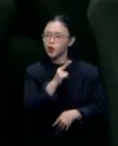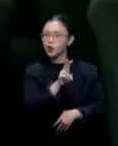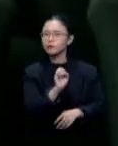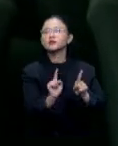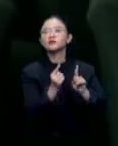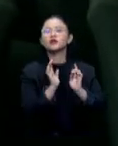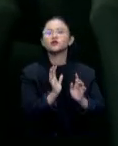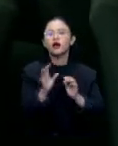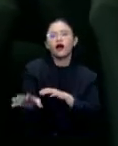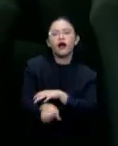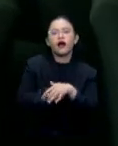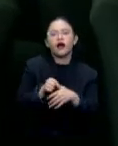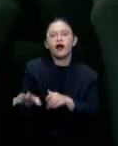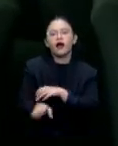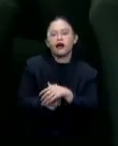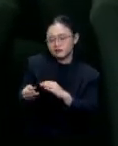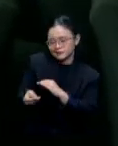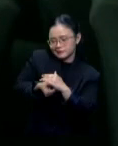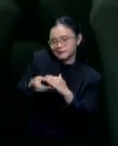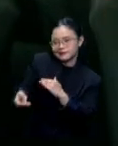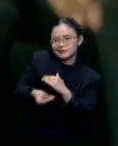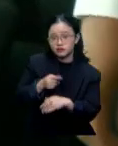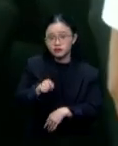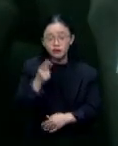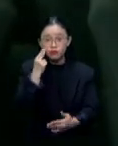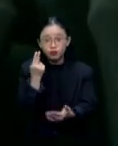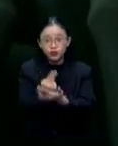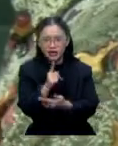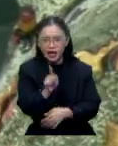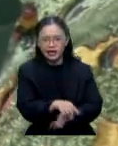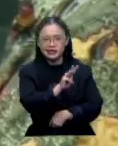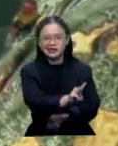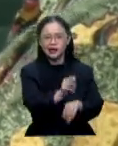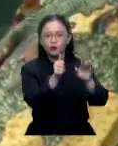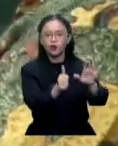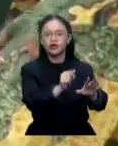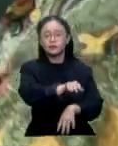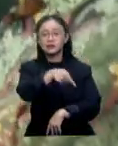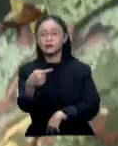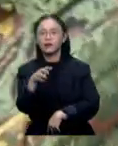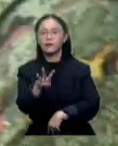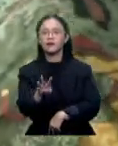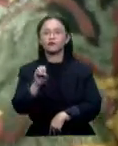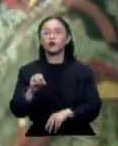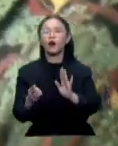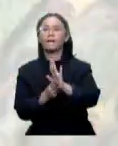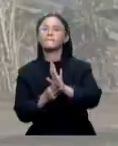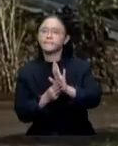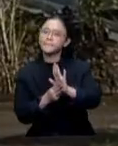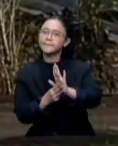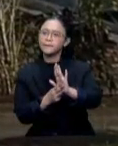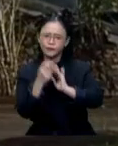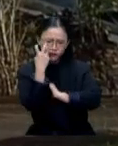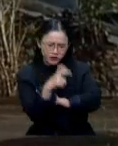2011 hingga 2023. Penemuan uang tunai 36 hingga 40 miliar rupiah dalam safe deposit box menjadi pintu masuk